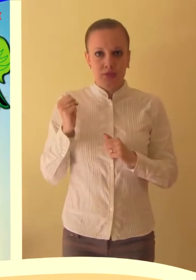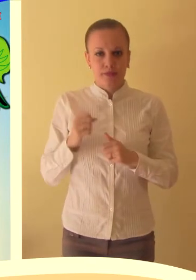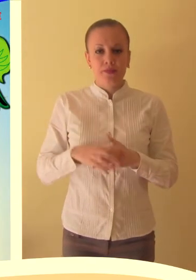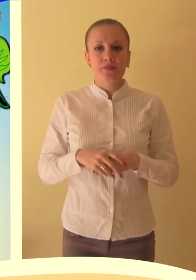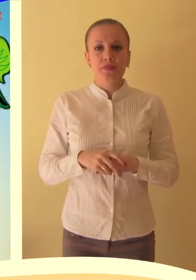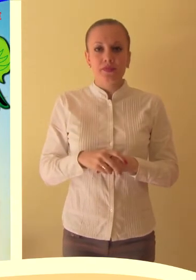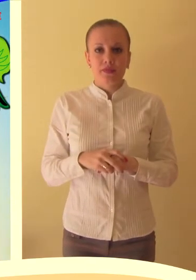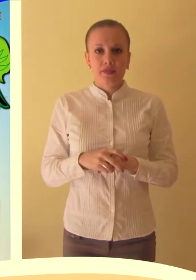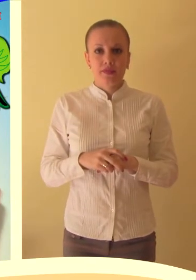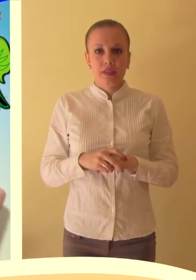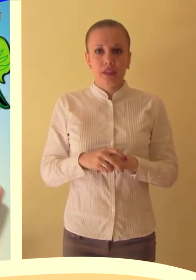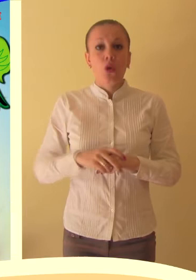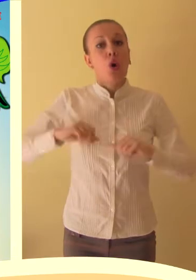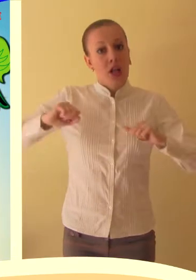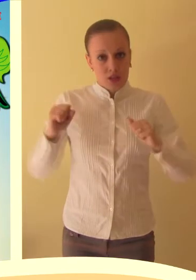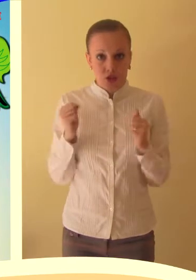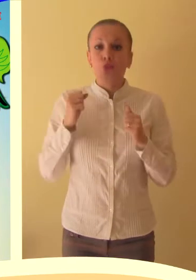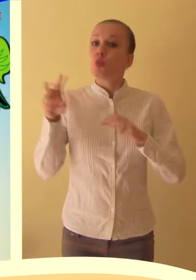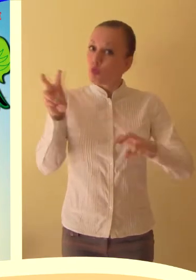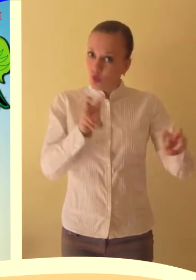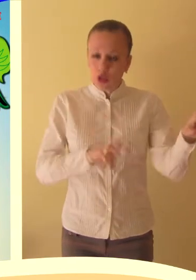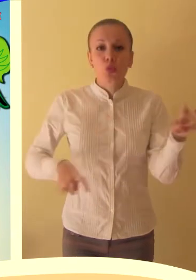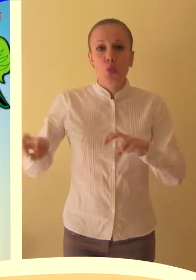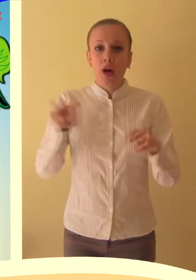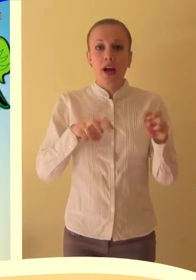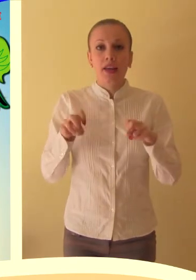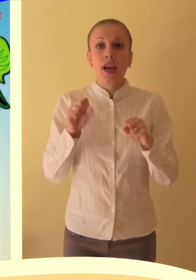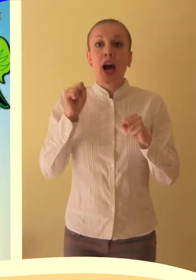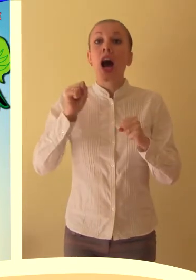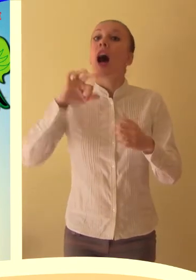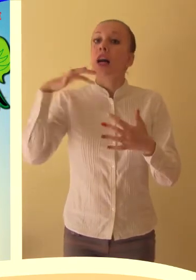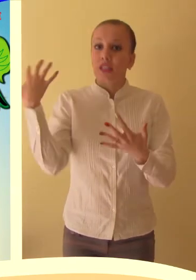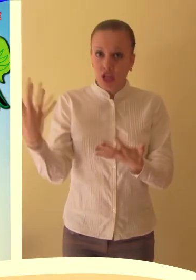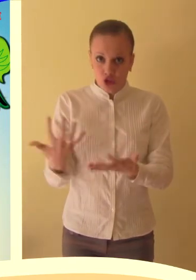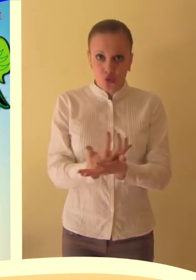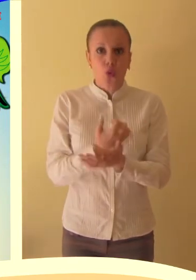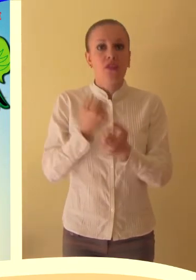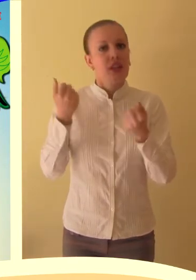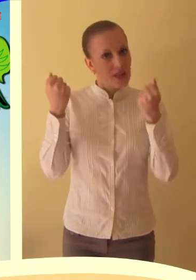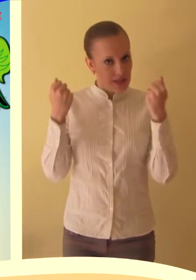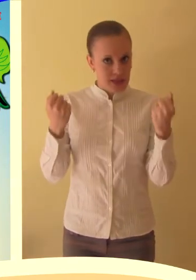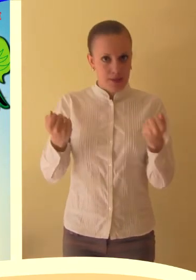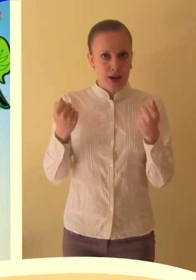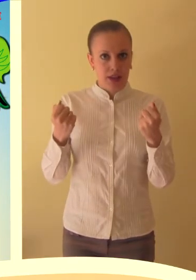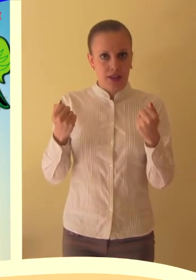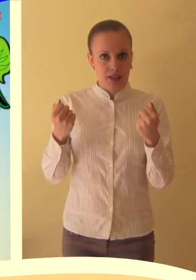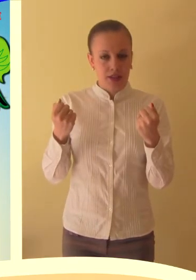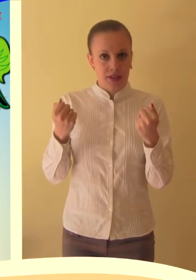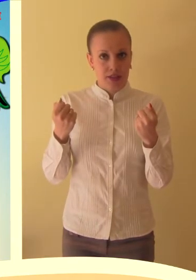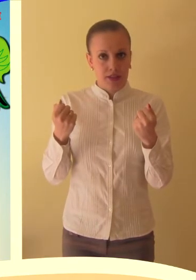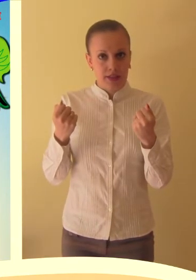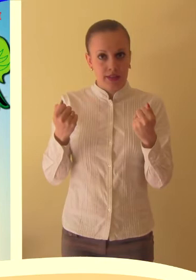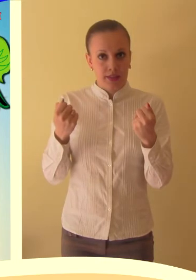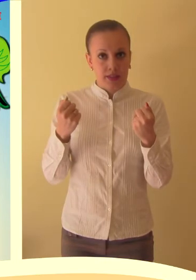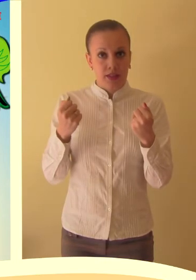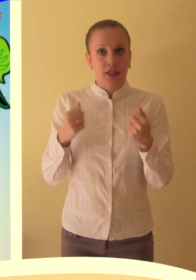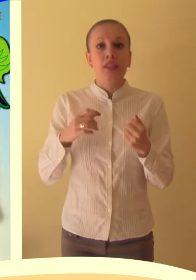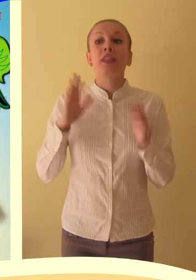вірний друг Друга шукай, а знай шо?